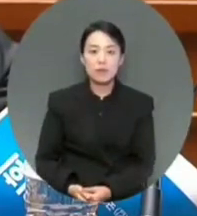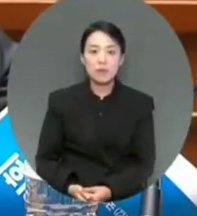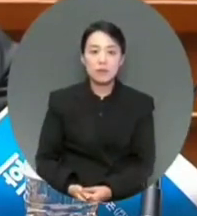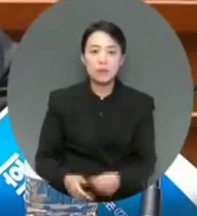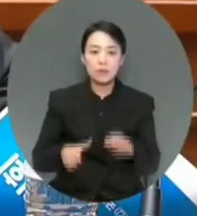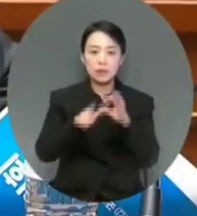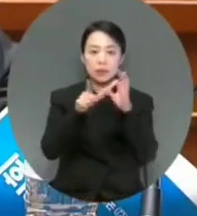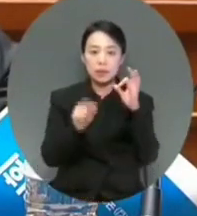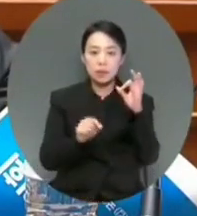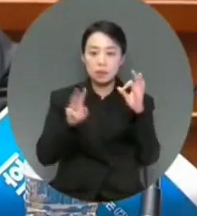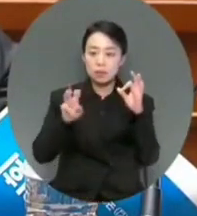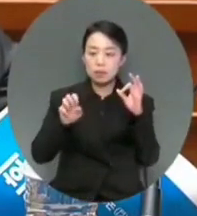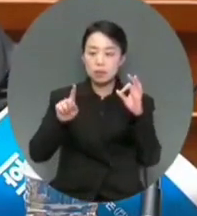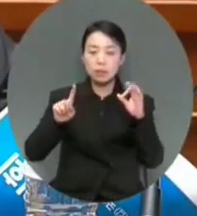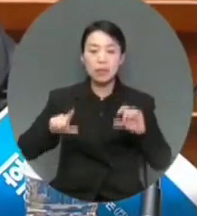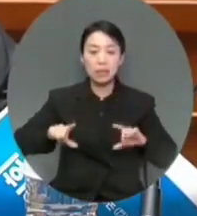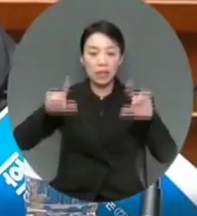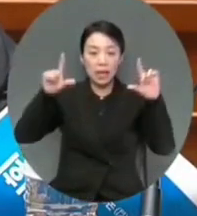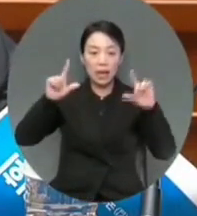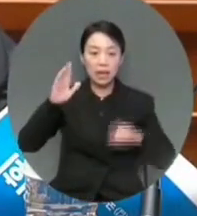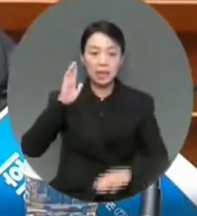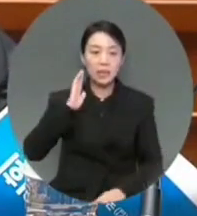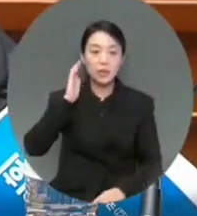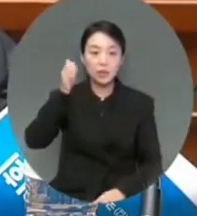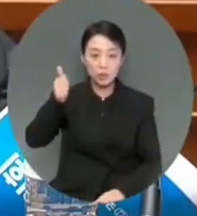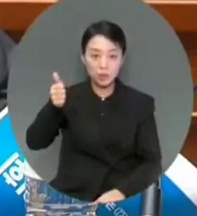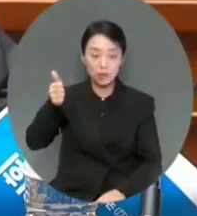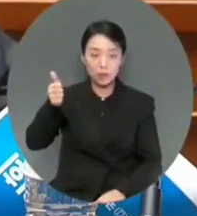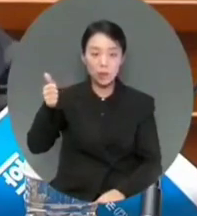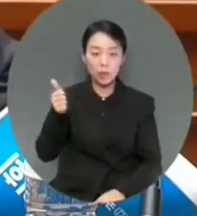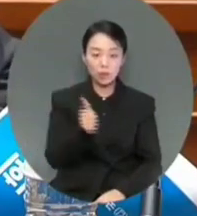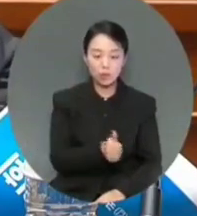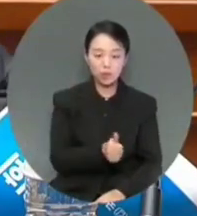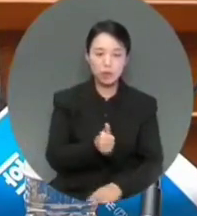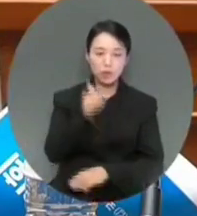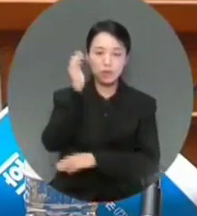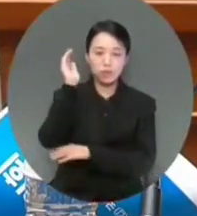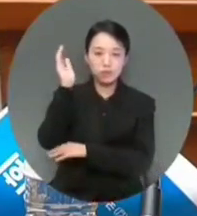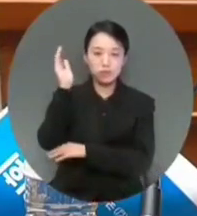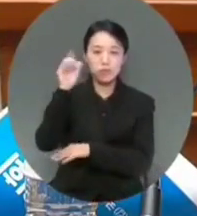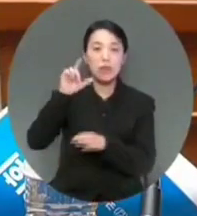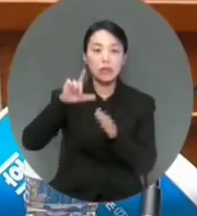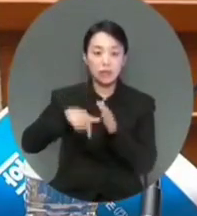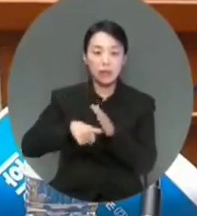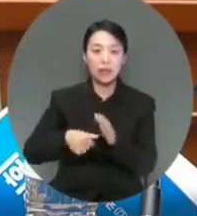10월 31일 날인가요? 대통령께서 이제 오셔가지고 시정연설을 하실 때